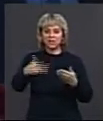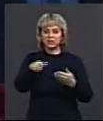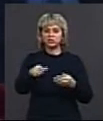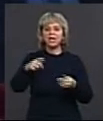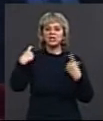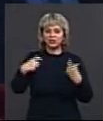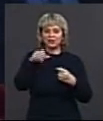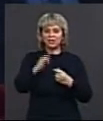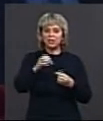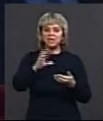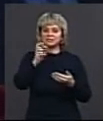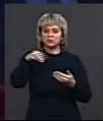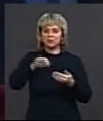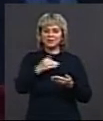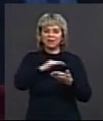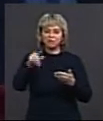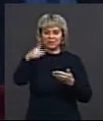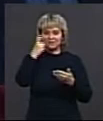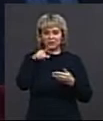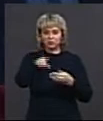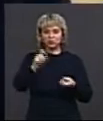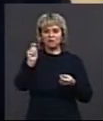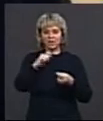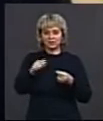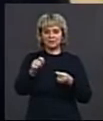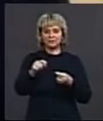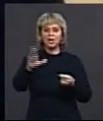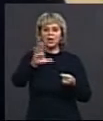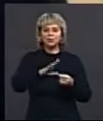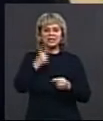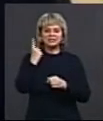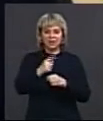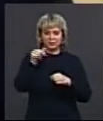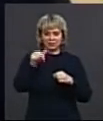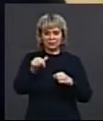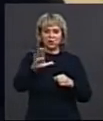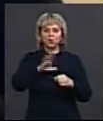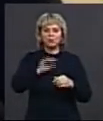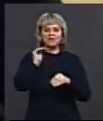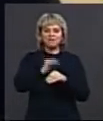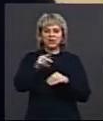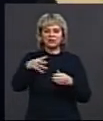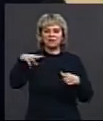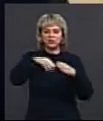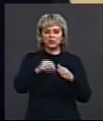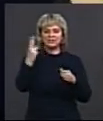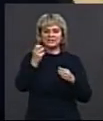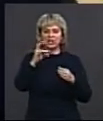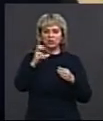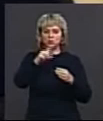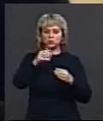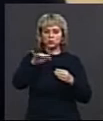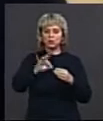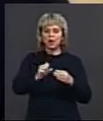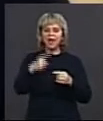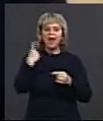взаимоотношениях генералов и прессы на фоне информационной войны. Были запреты, была фактически введена цензура.